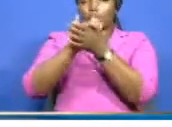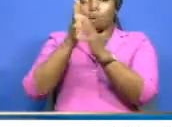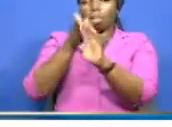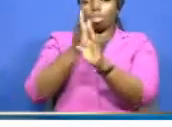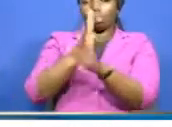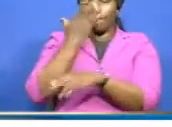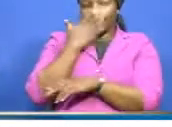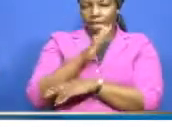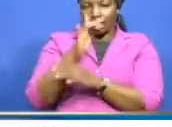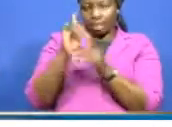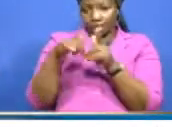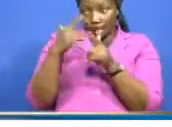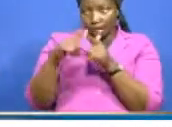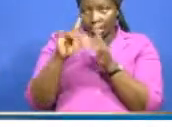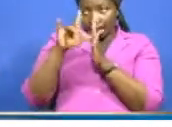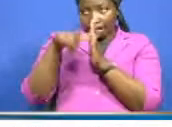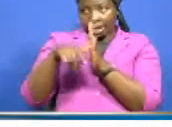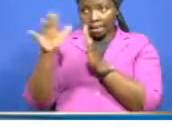wakapeleka